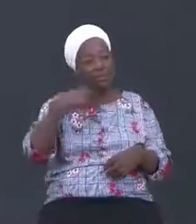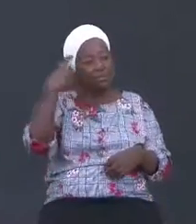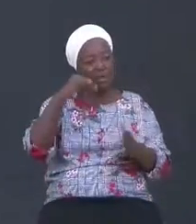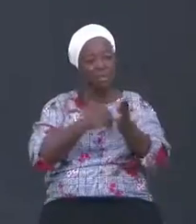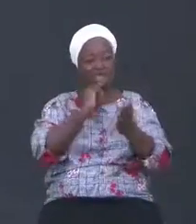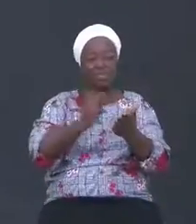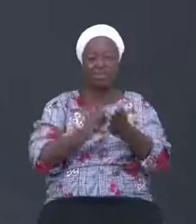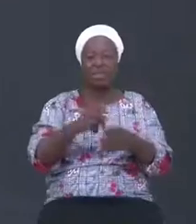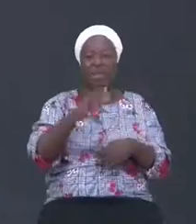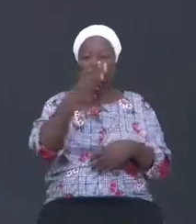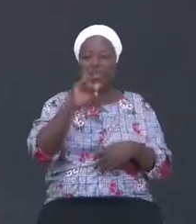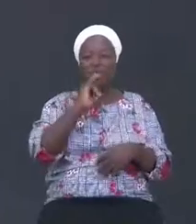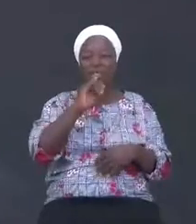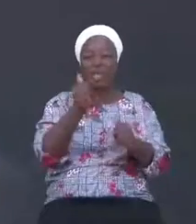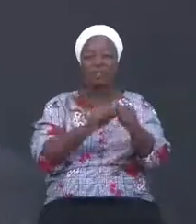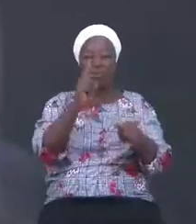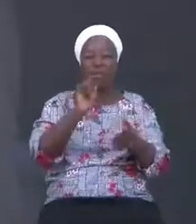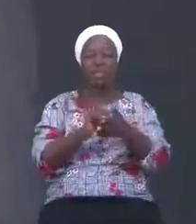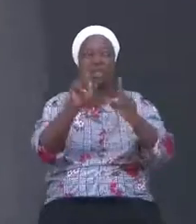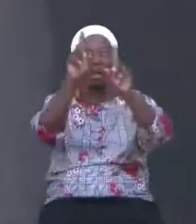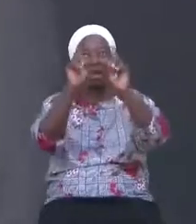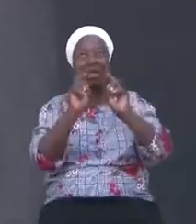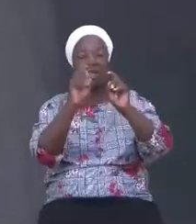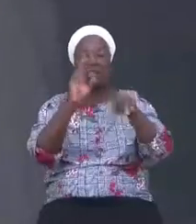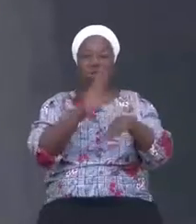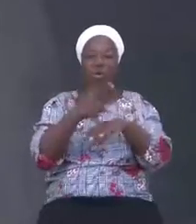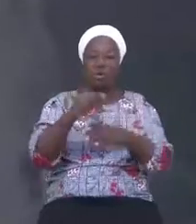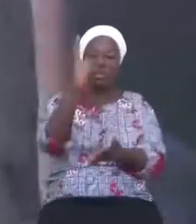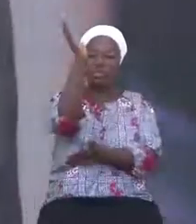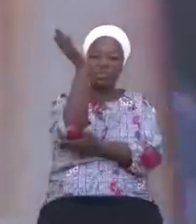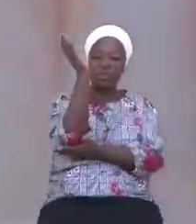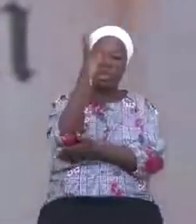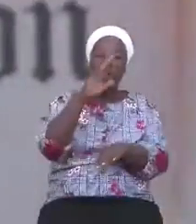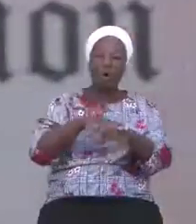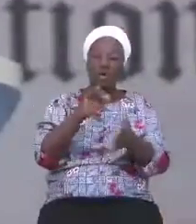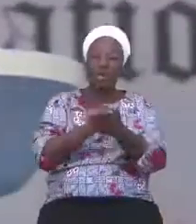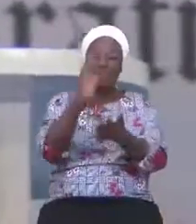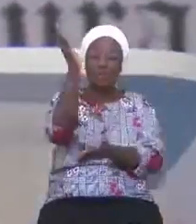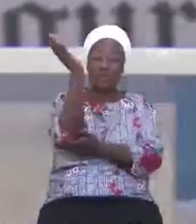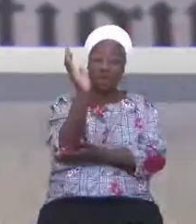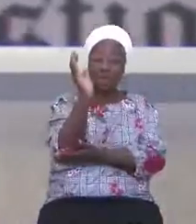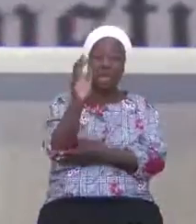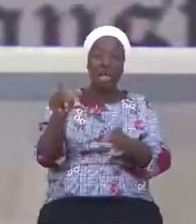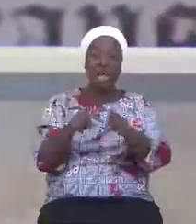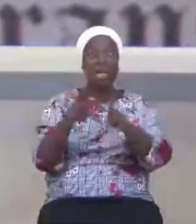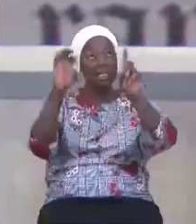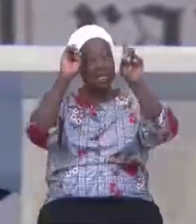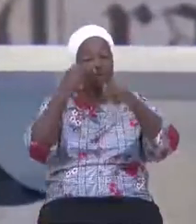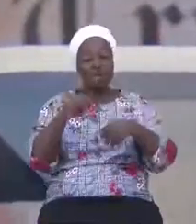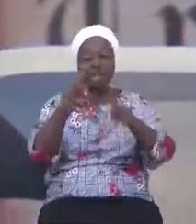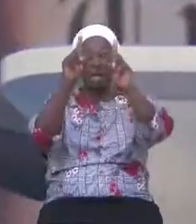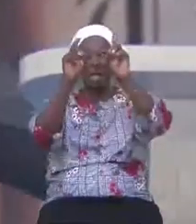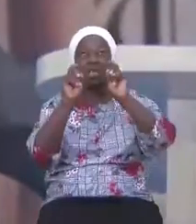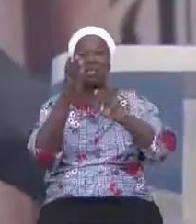quiconque est pendu au bois. Sur ce bois, comme il était